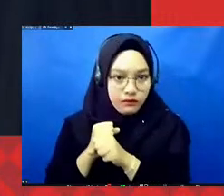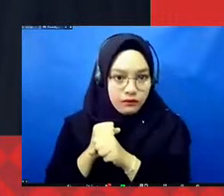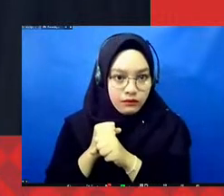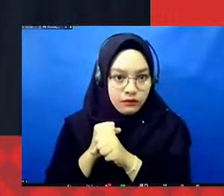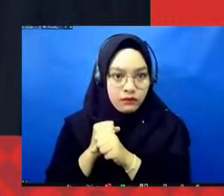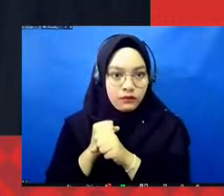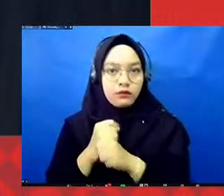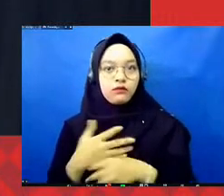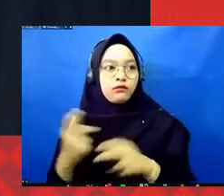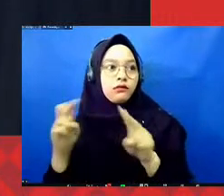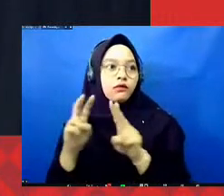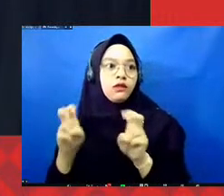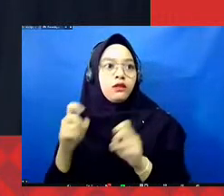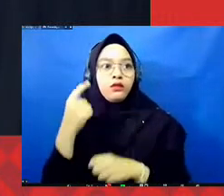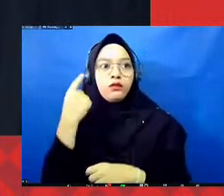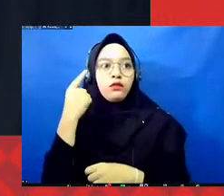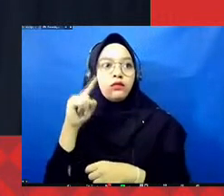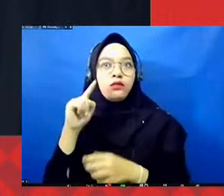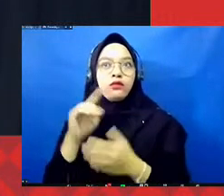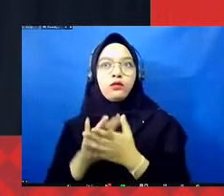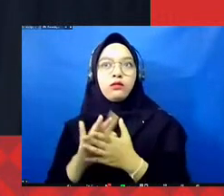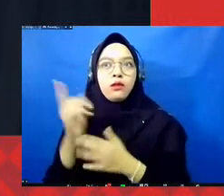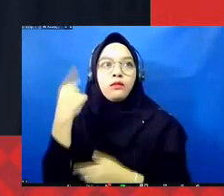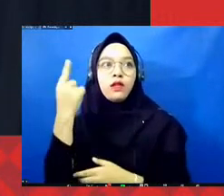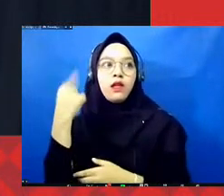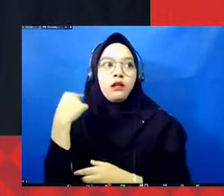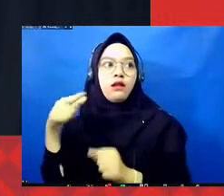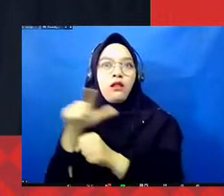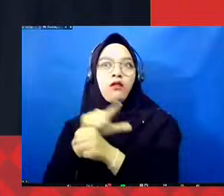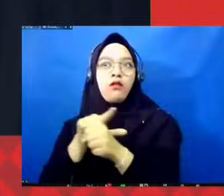bisa dibantu untuk menyampaikan video message-nya.